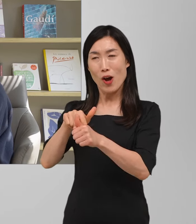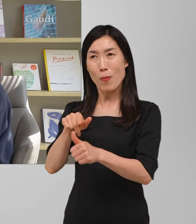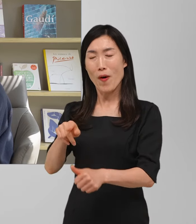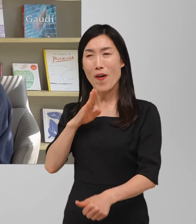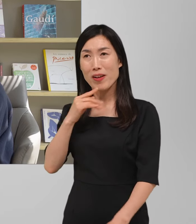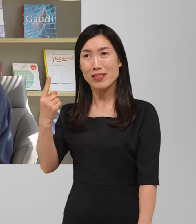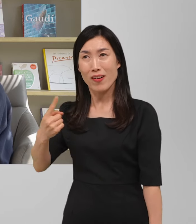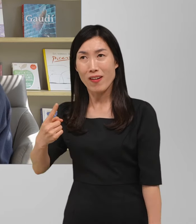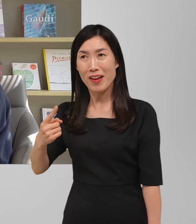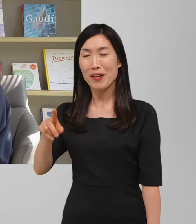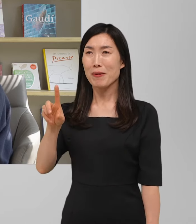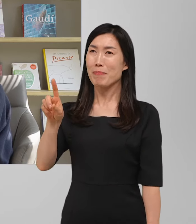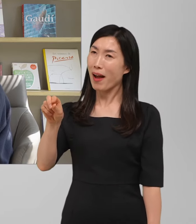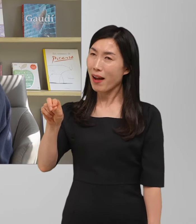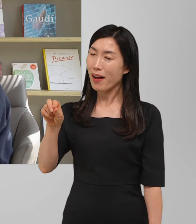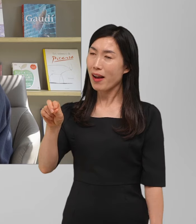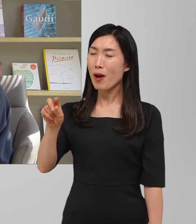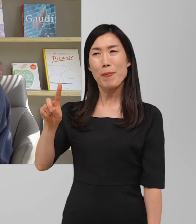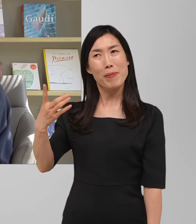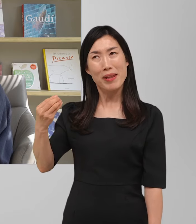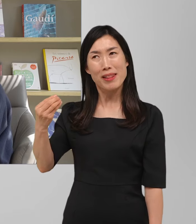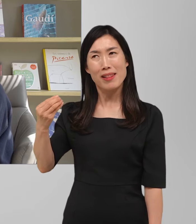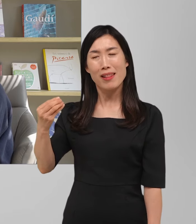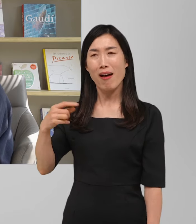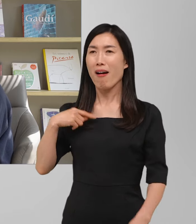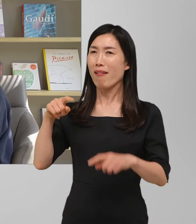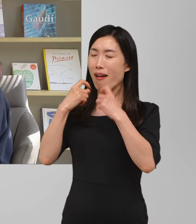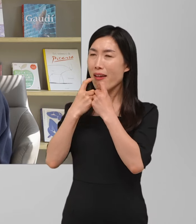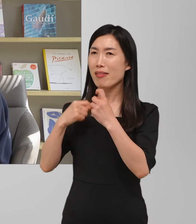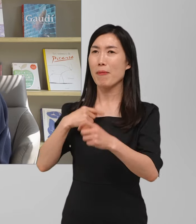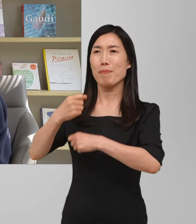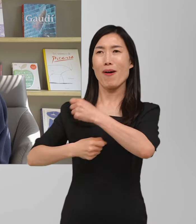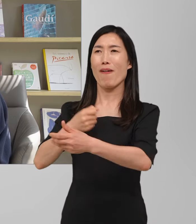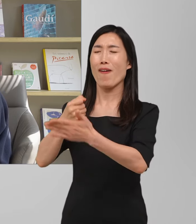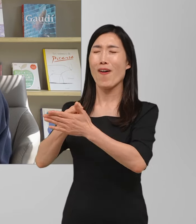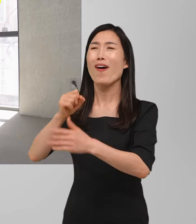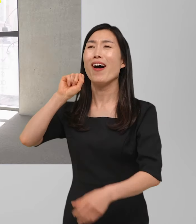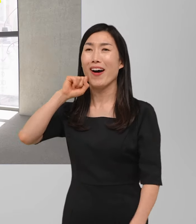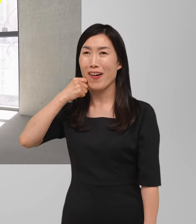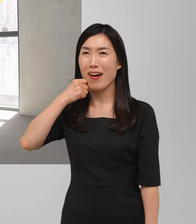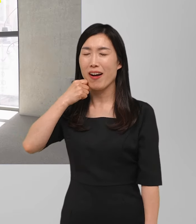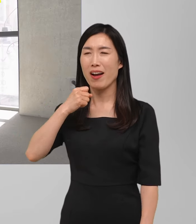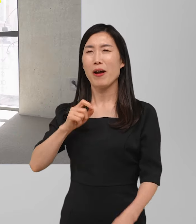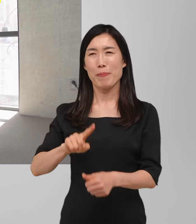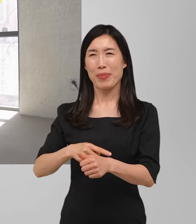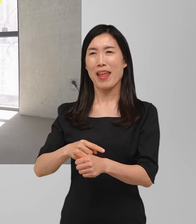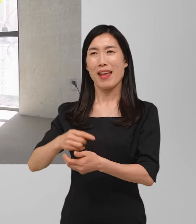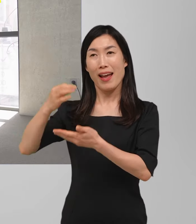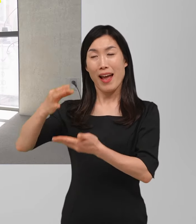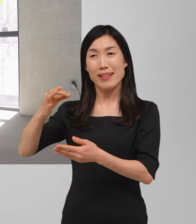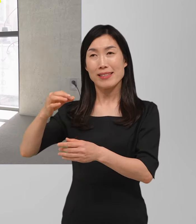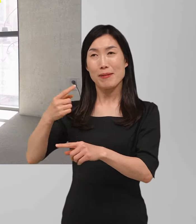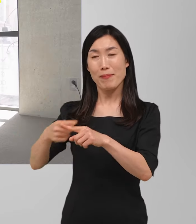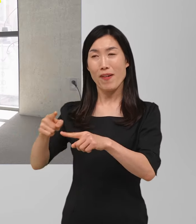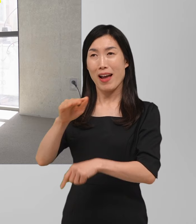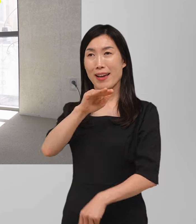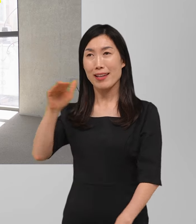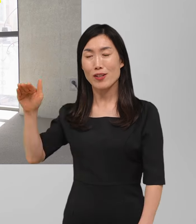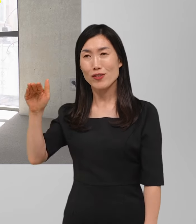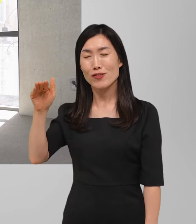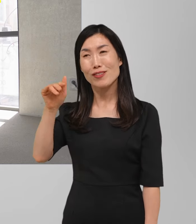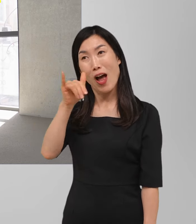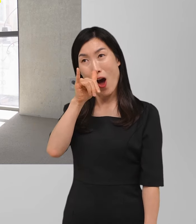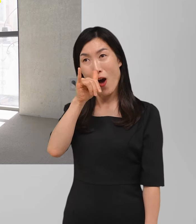데이터가 1,000원이냐, 10,000원이냐, 100만 원이냐 이거를 개인들이 함부로 정할 수는 없는데 가치에 대한 평가를 하는 것들은 어떻게